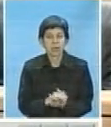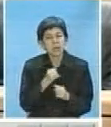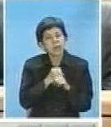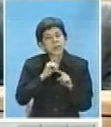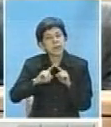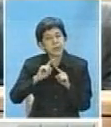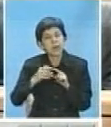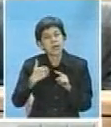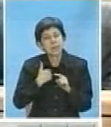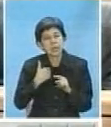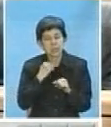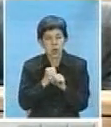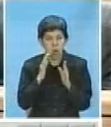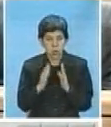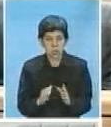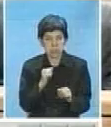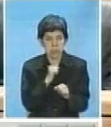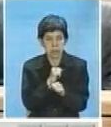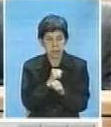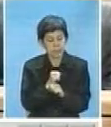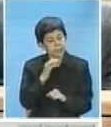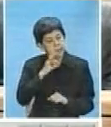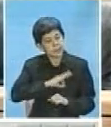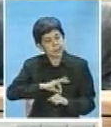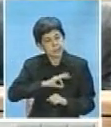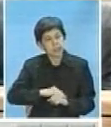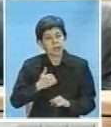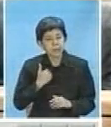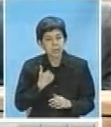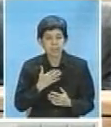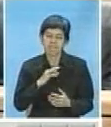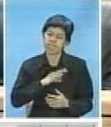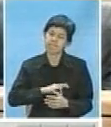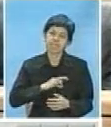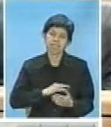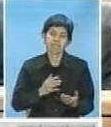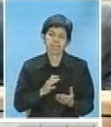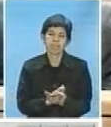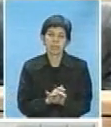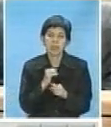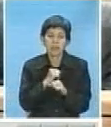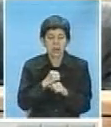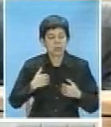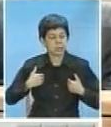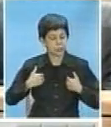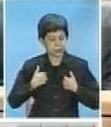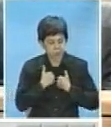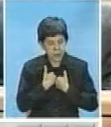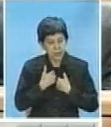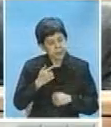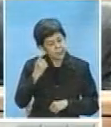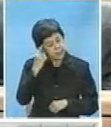เหล่านี้ก็เกิดทำให้ผู้ทำงานเนี่ยมีความทุกข์กายอย่างเดียวไม่พอนะครับด้วยความเหน็ดเหนื่อยยังทุกข์ใ